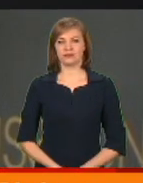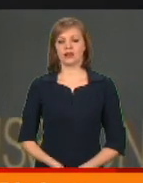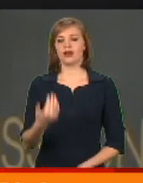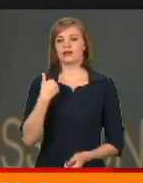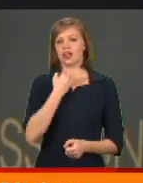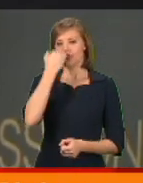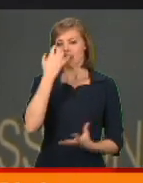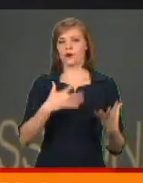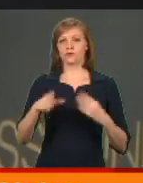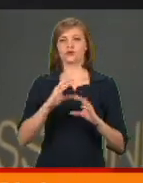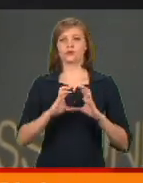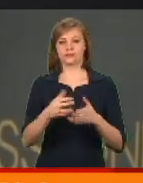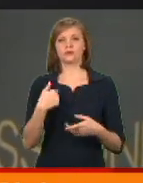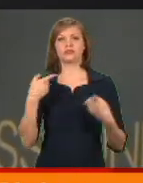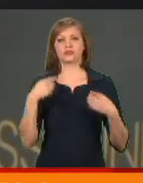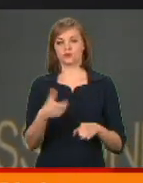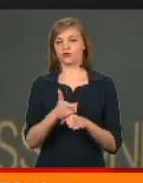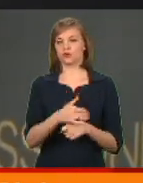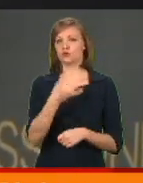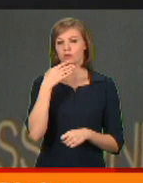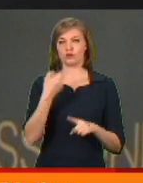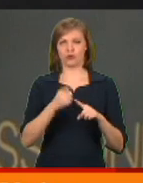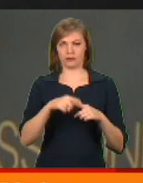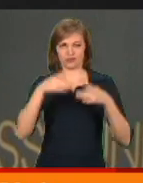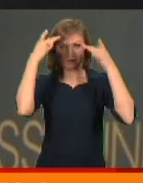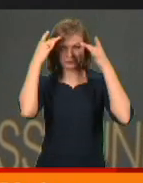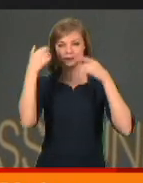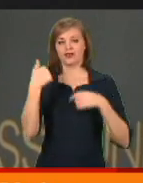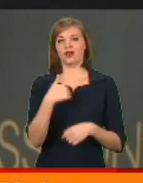Я дякую всьому світу. Мені справді дуже подобається ця корона.